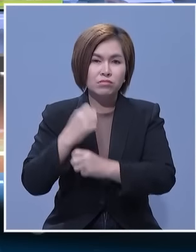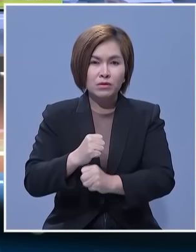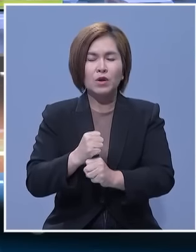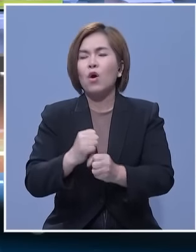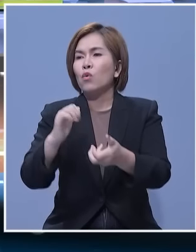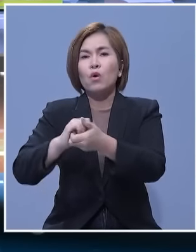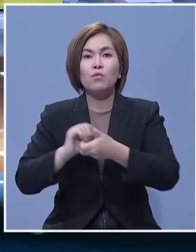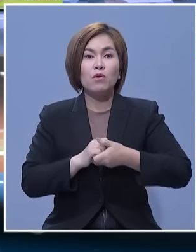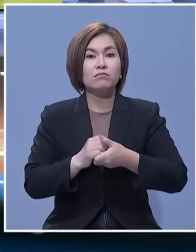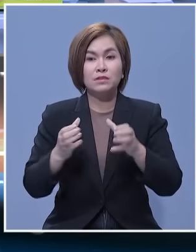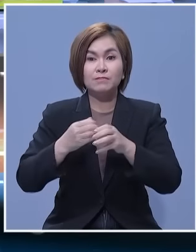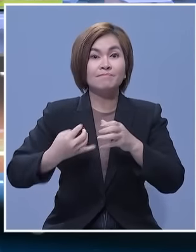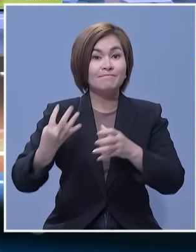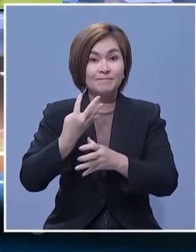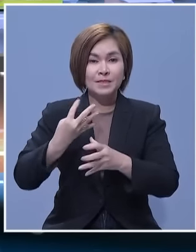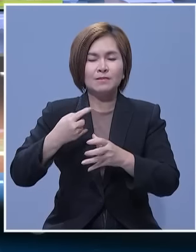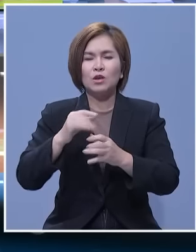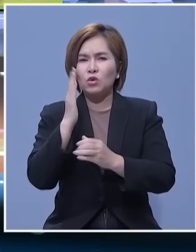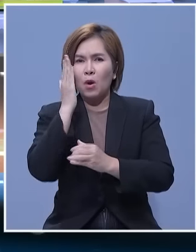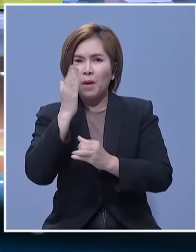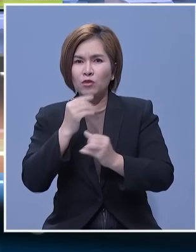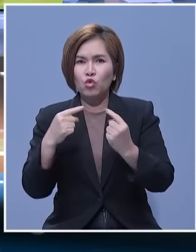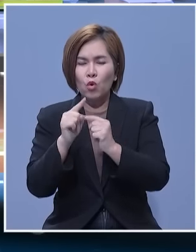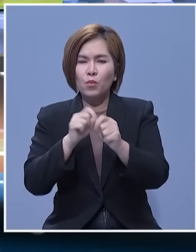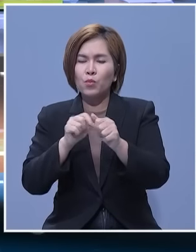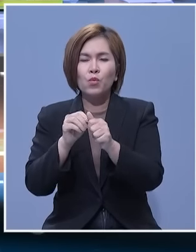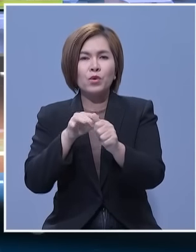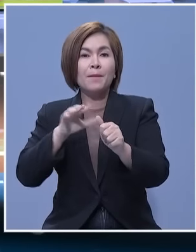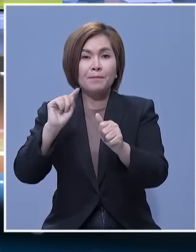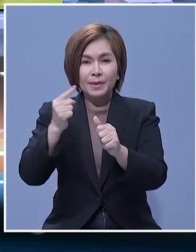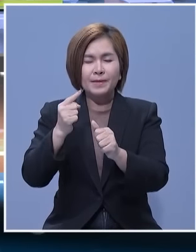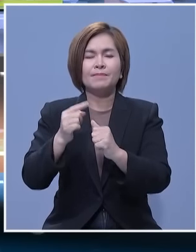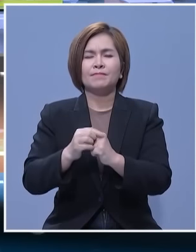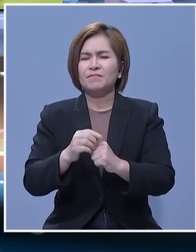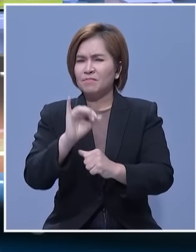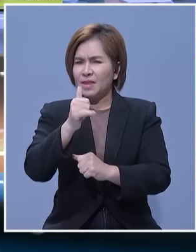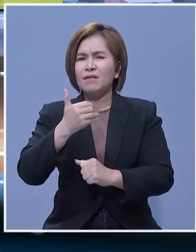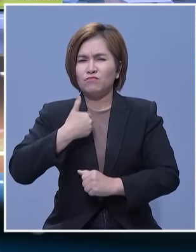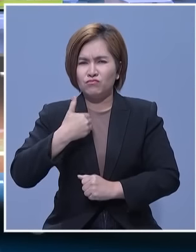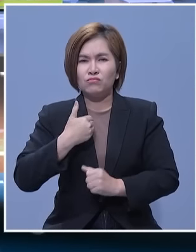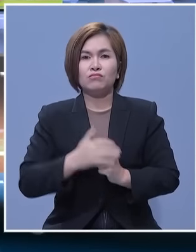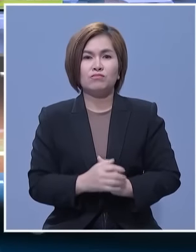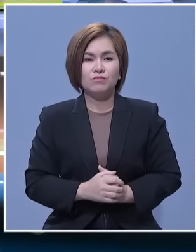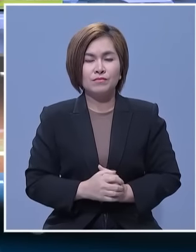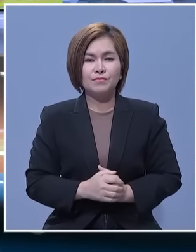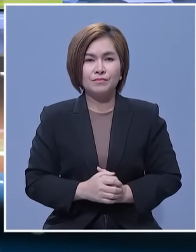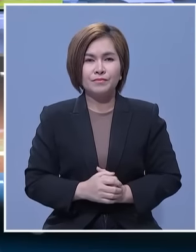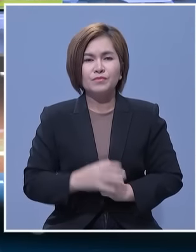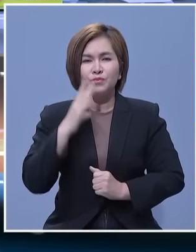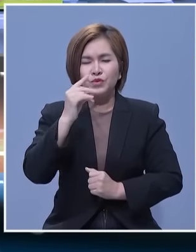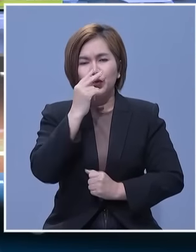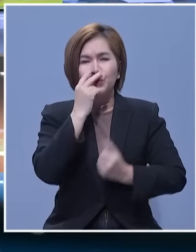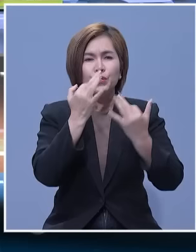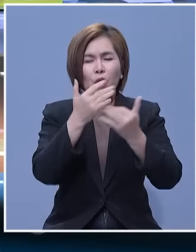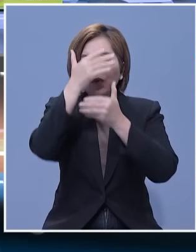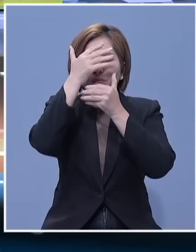ประชาธิปัตย์เข้ามาแบบเนี้ยโอกาสที่จะพลิกขั้วมาเป็นภูมิใจไทยแกนำจัดตั้งรัฐบาลมันก็มีเหมือนกันเพราะฉะนั้นโอ้โหพรุ่งนี้น่าสน